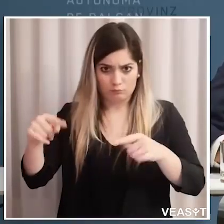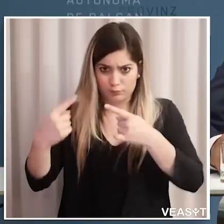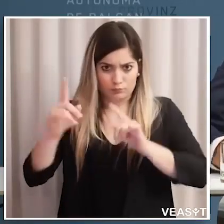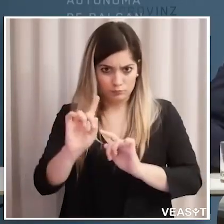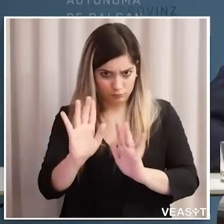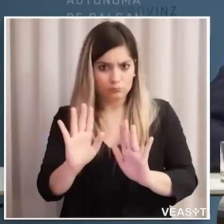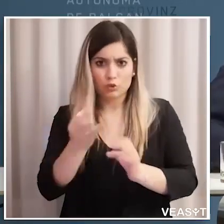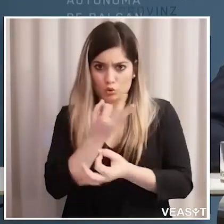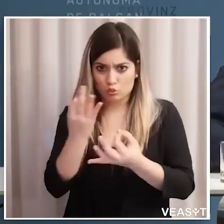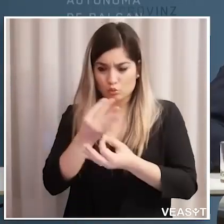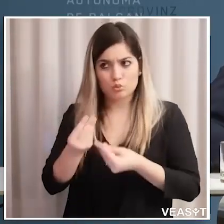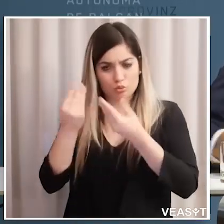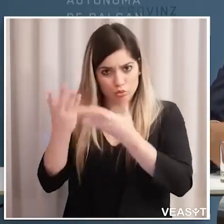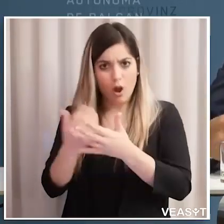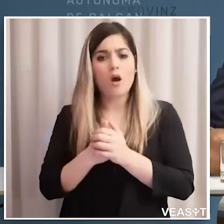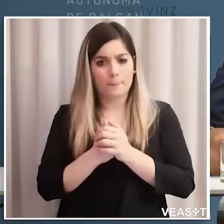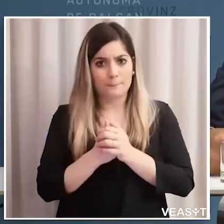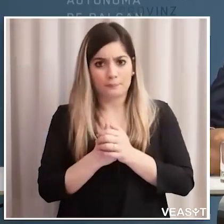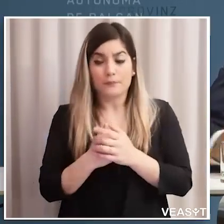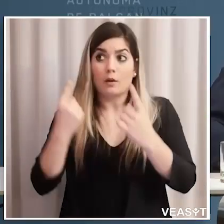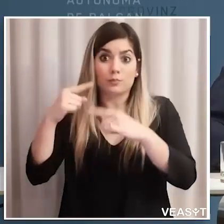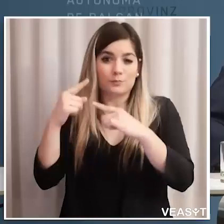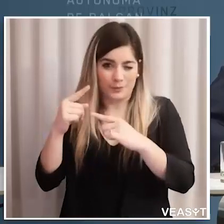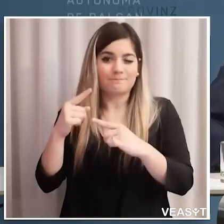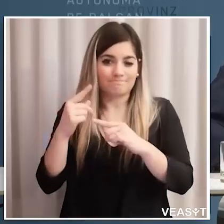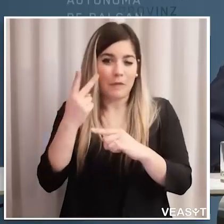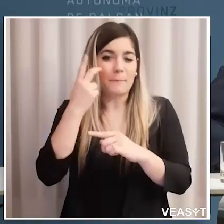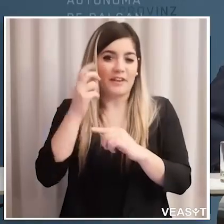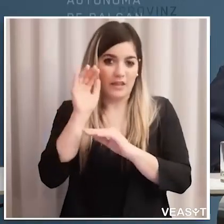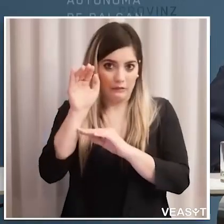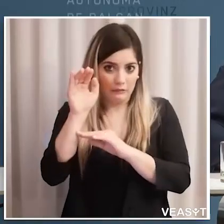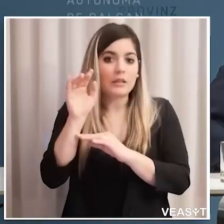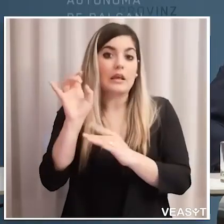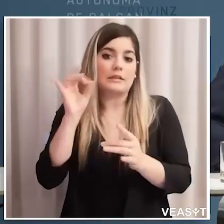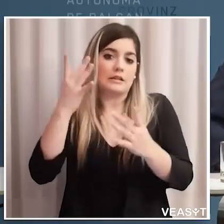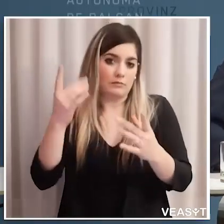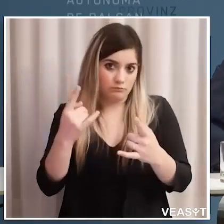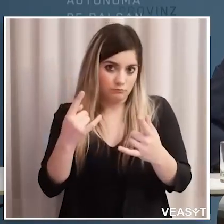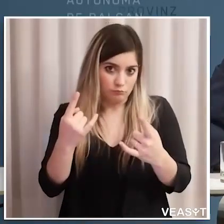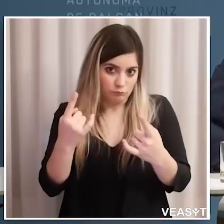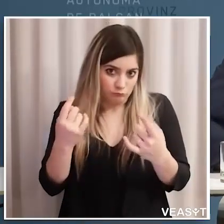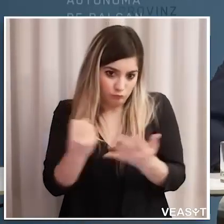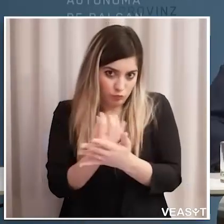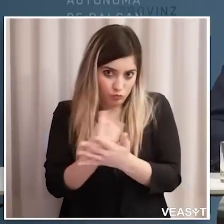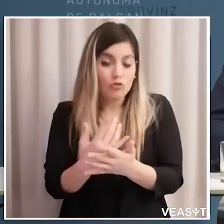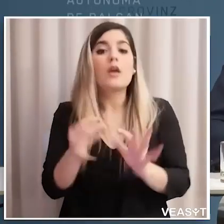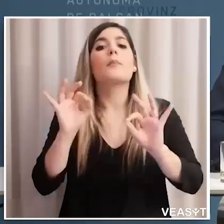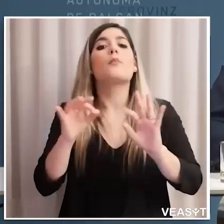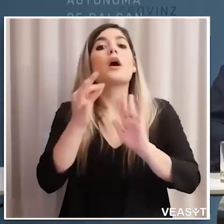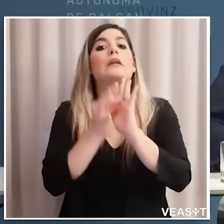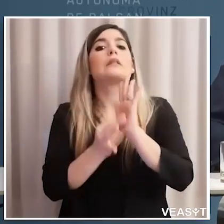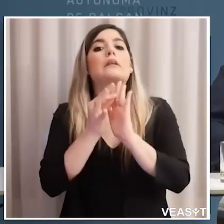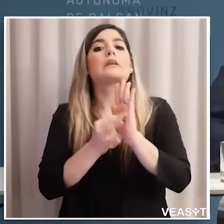e anche lì è prevista la Commissione che anch'essa, guarda caso, prevederà poi, se del caso,